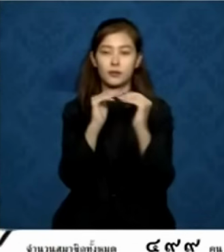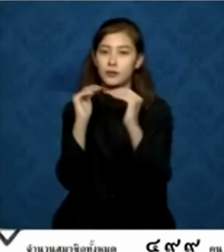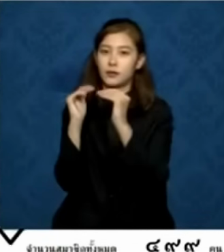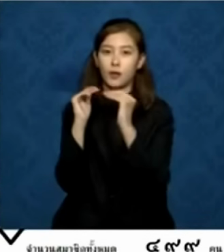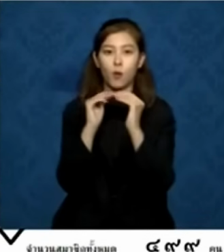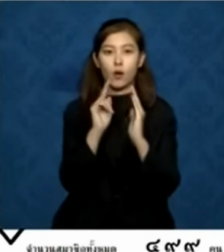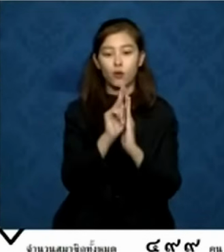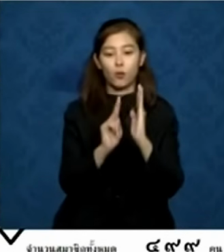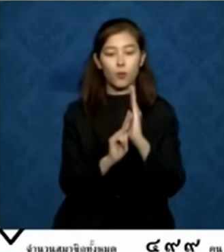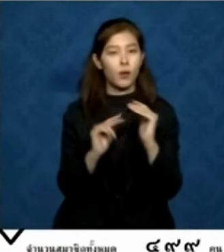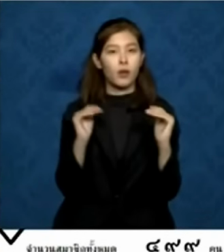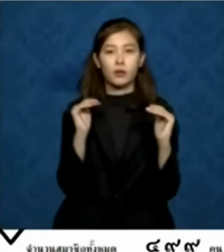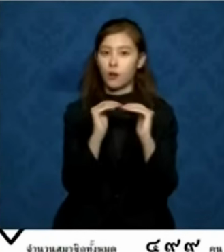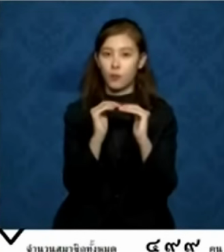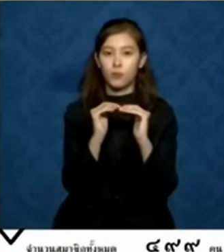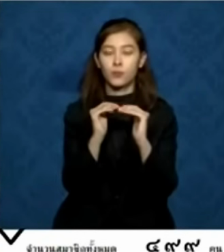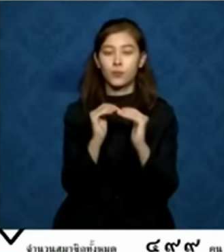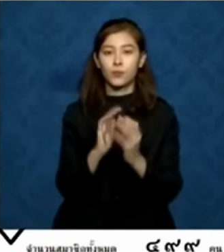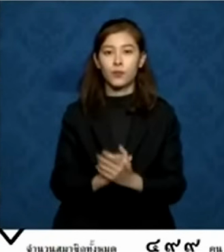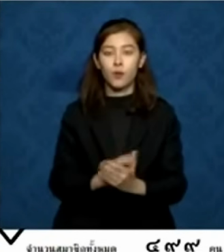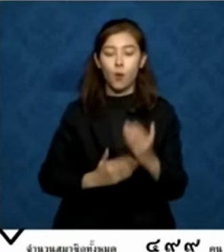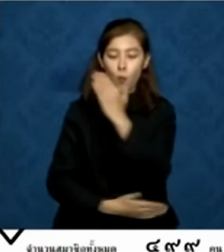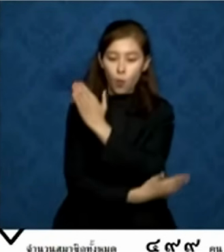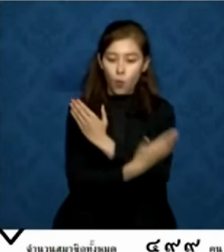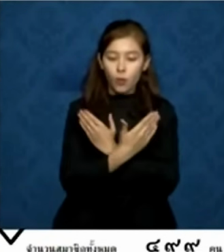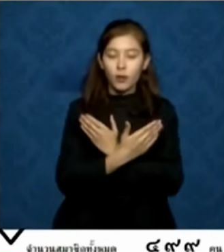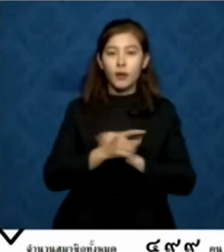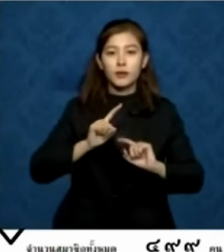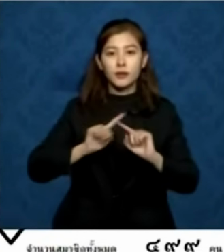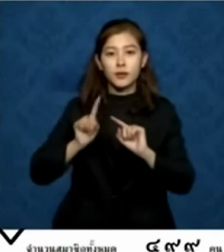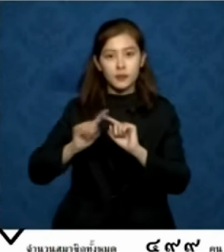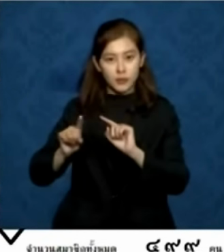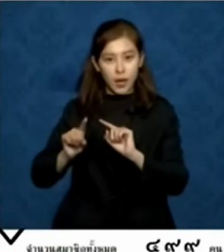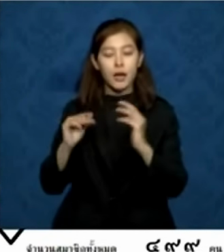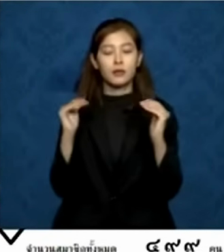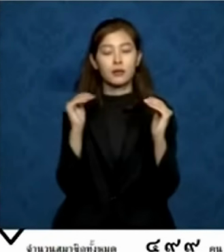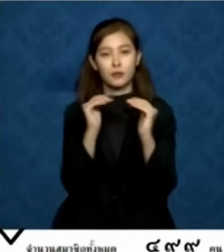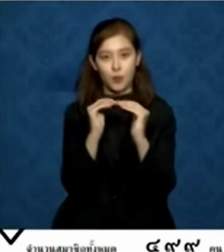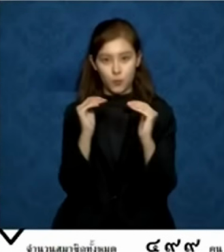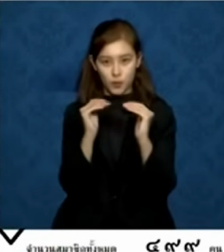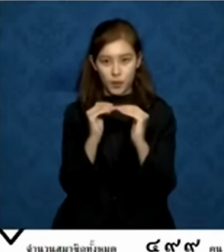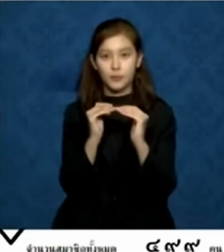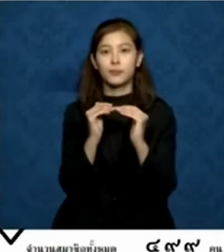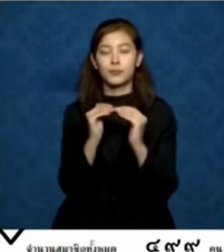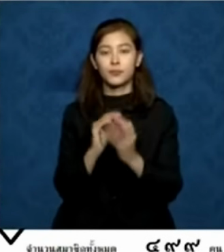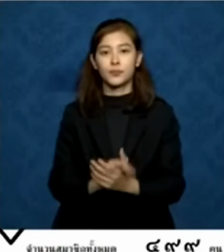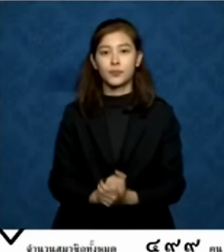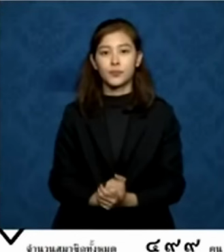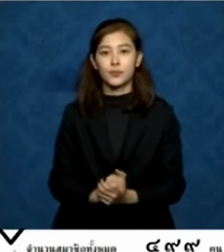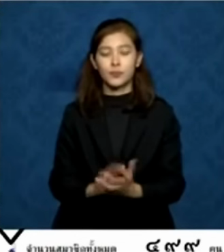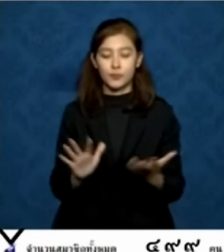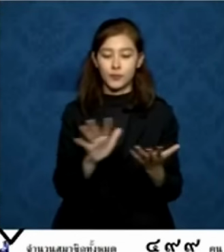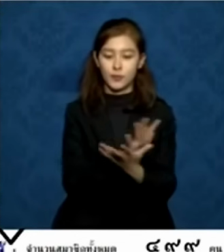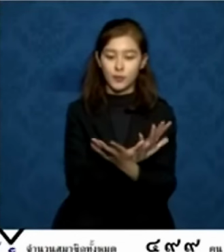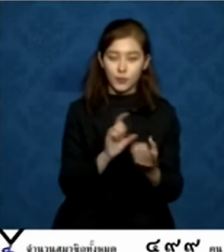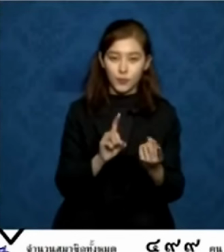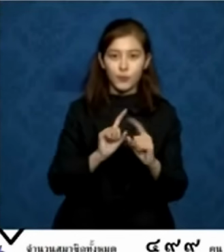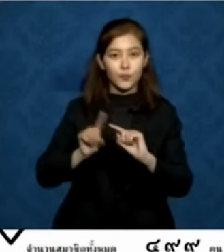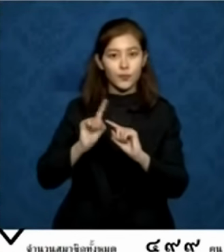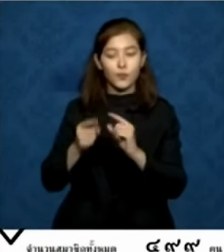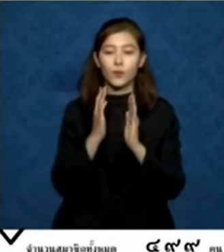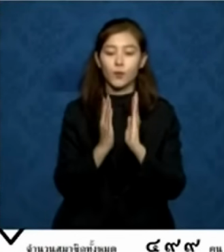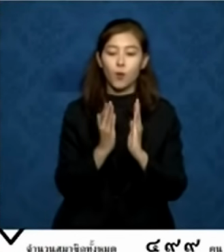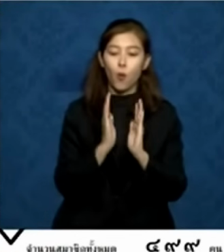ที่กำหนดและเข้าถึงโอกาสต่างๆเพื่อสร้างความเสมอภาคทางสังคมได้อย่างแท้จ